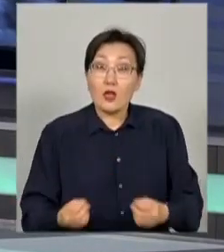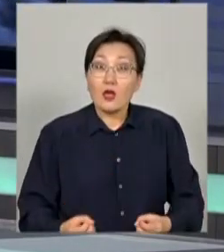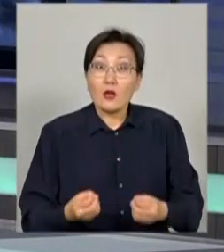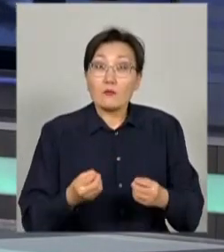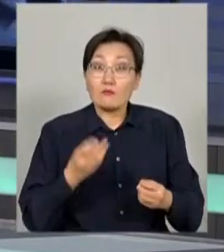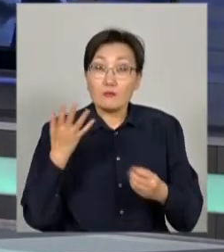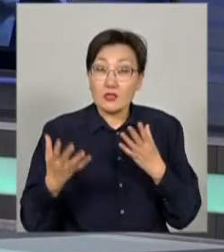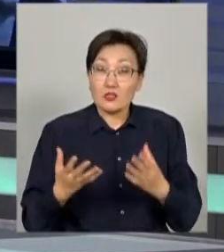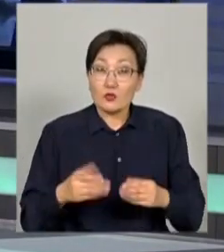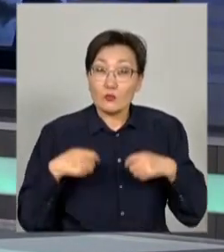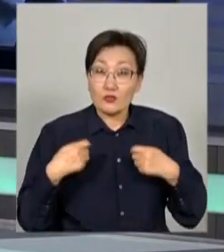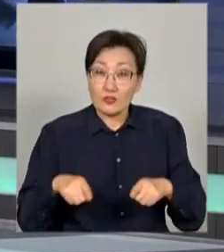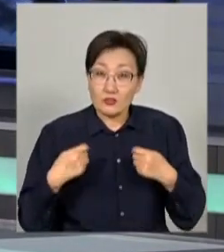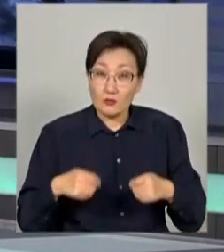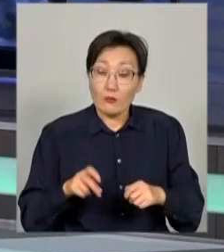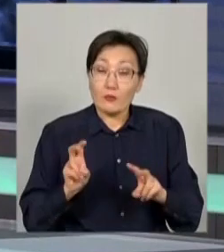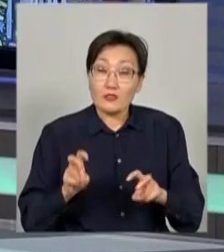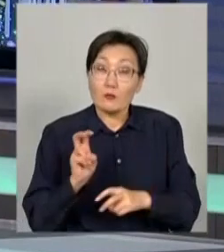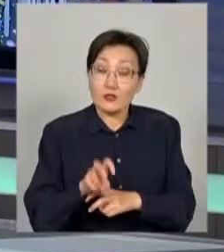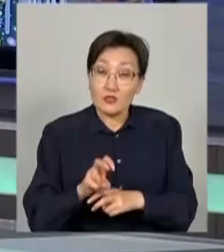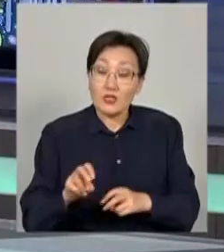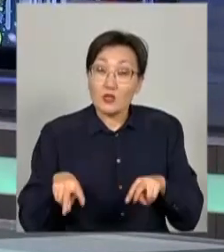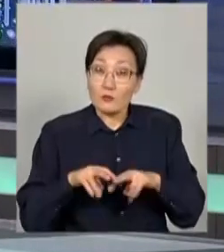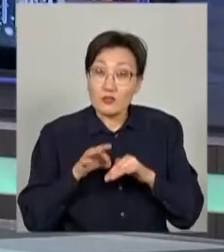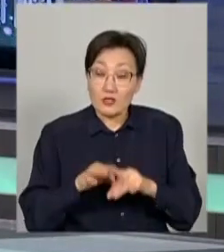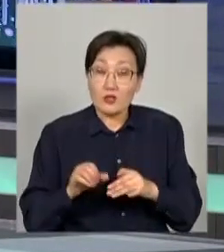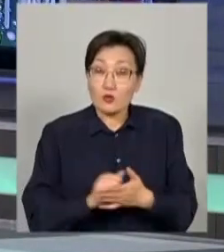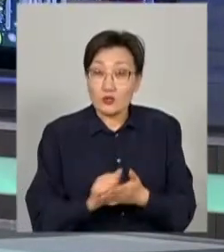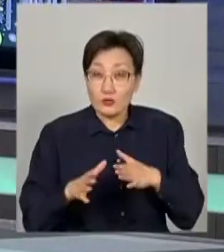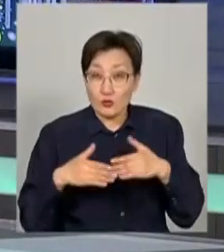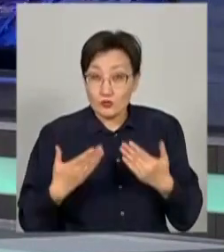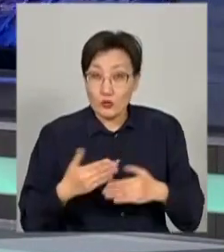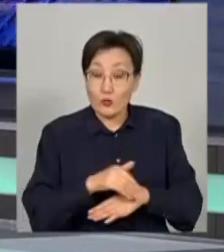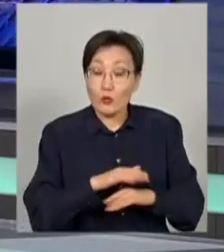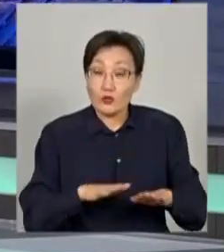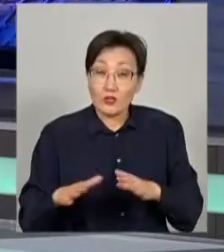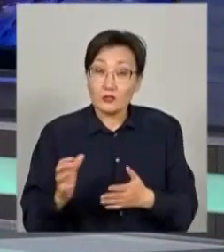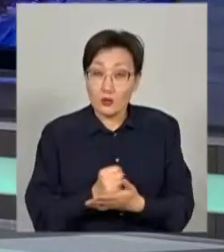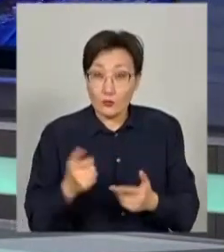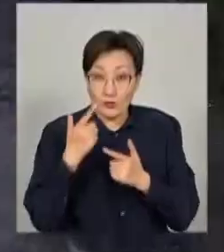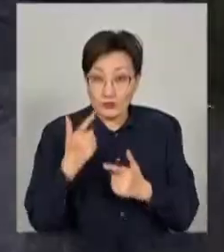саудаланатын базарларға барып рейд жүргізді. Құжаты жоқ бірнеше орында анықтап ескерту жасады.